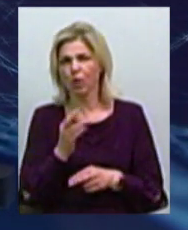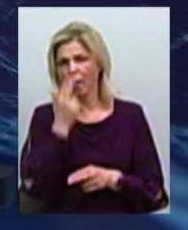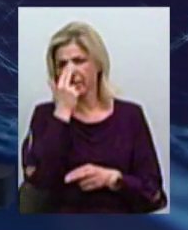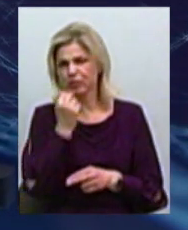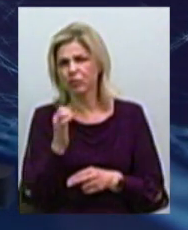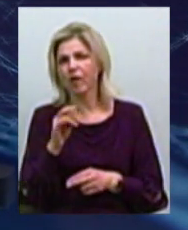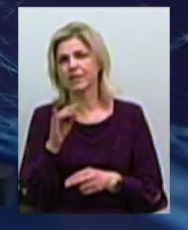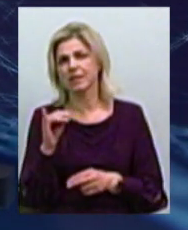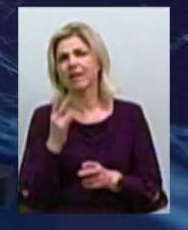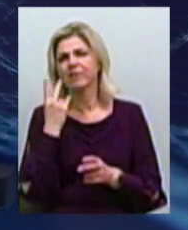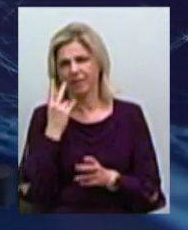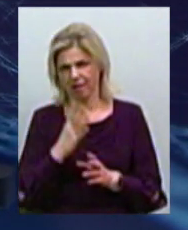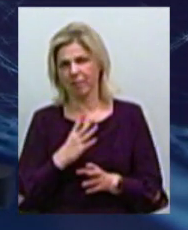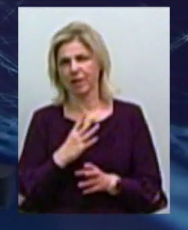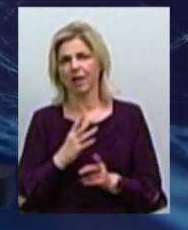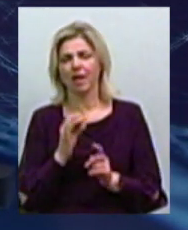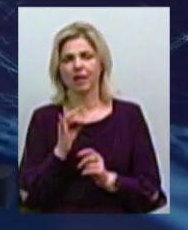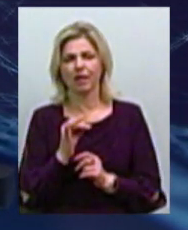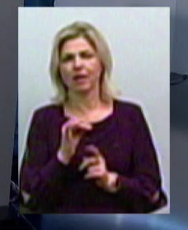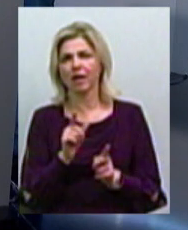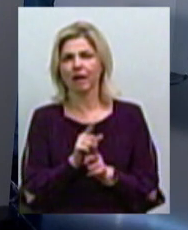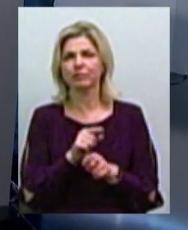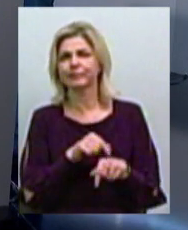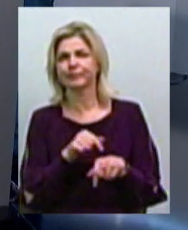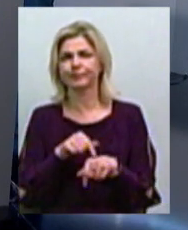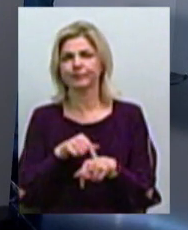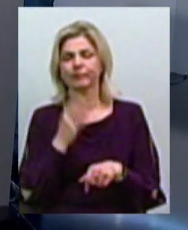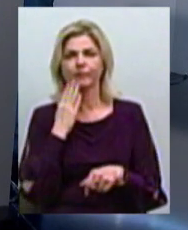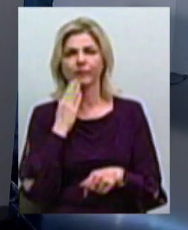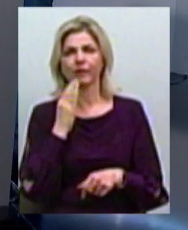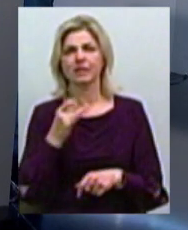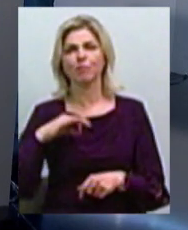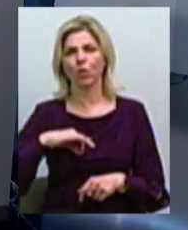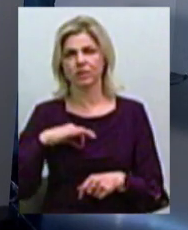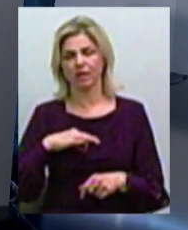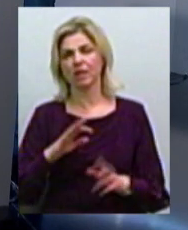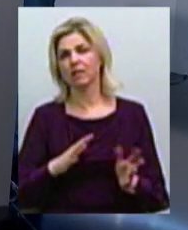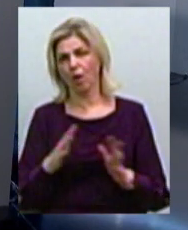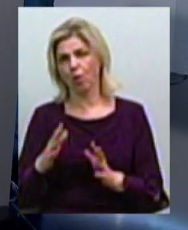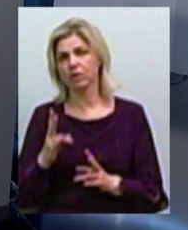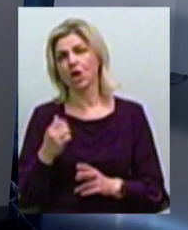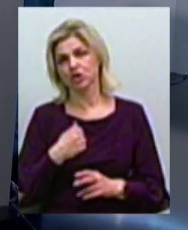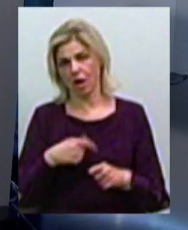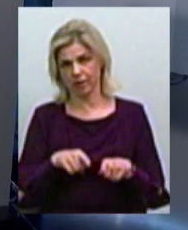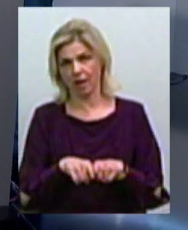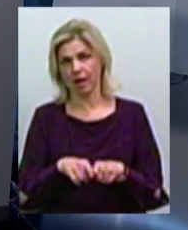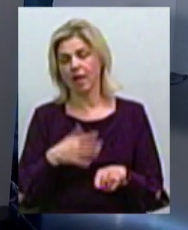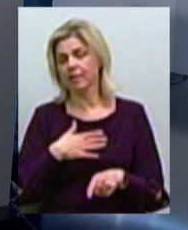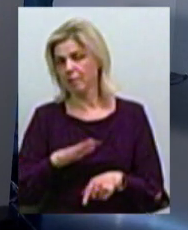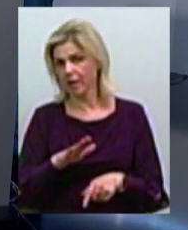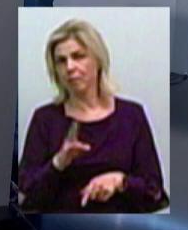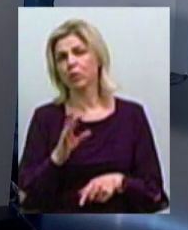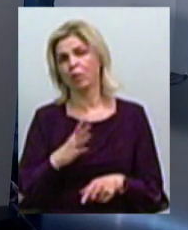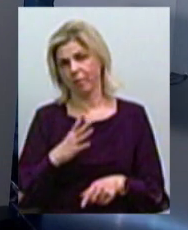Анета. І тримаючи ніс по вітру, розумієш, скористатися нагодою, ну, на жаль, так. Неприємно, але, на жаль,